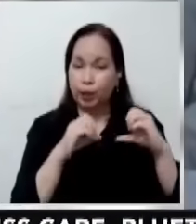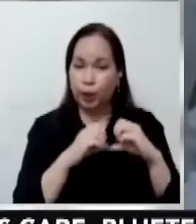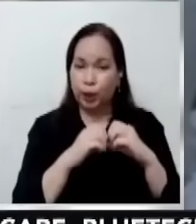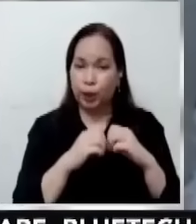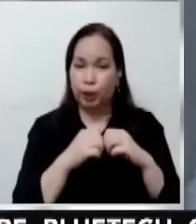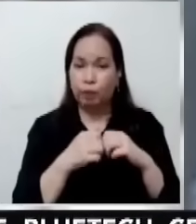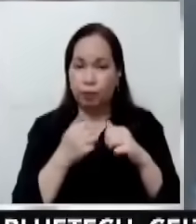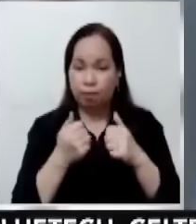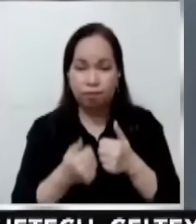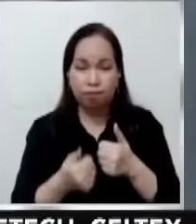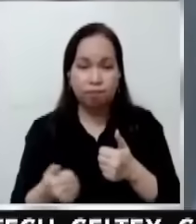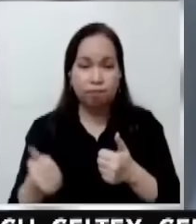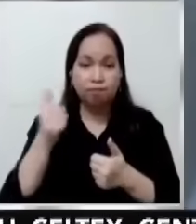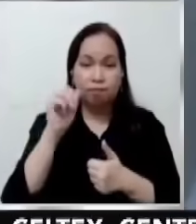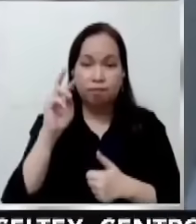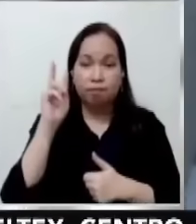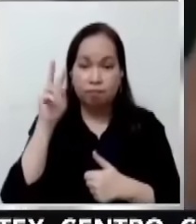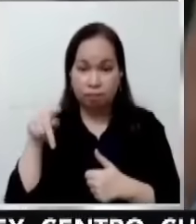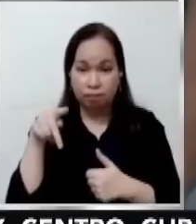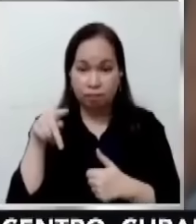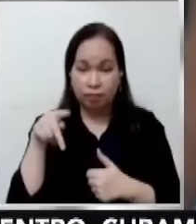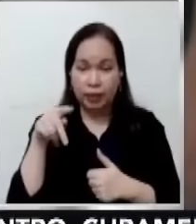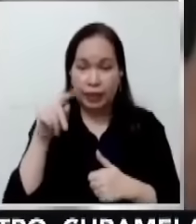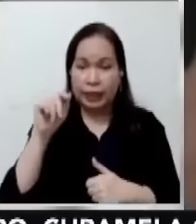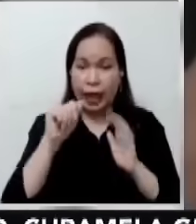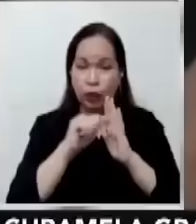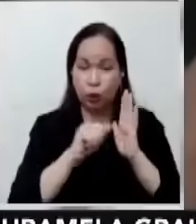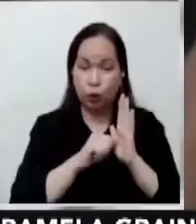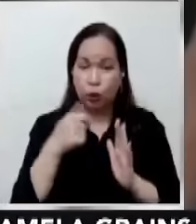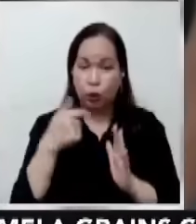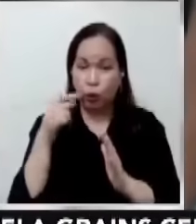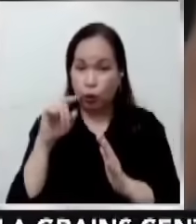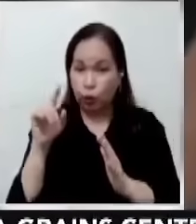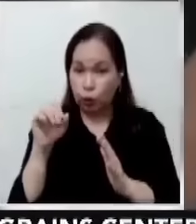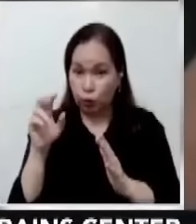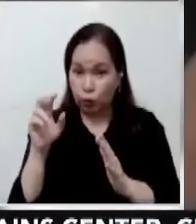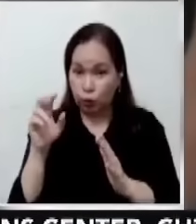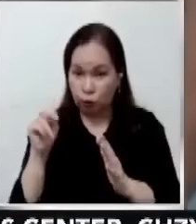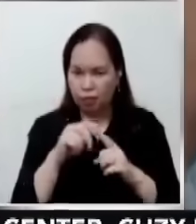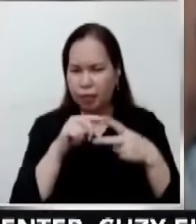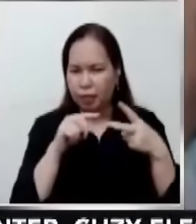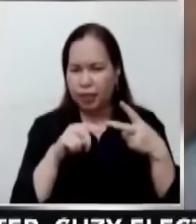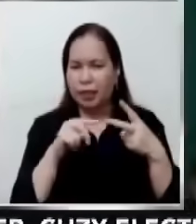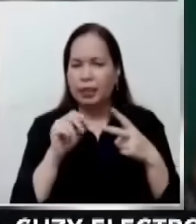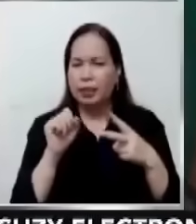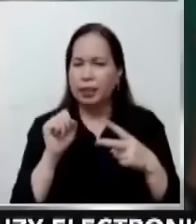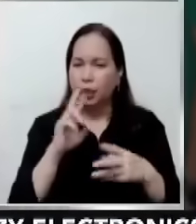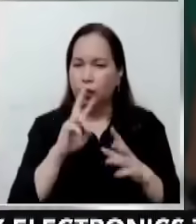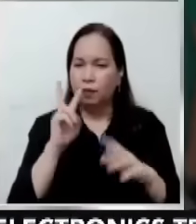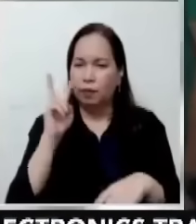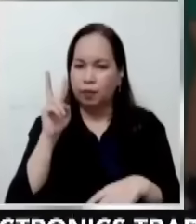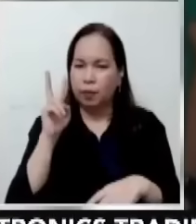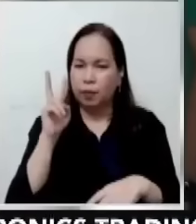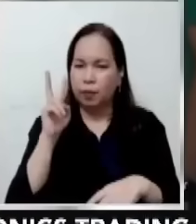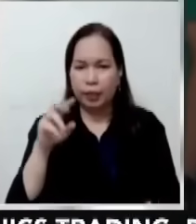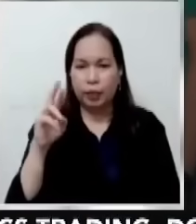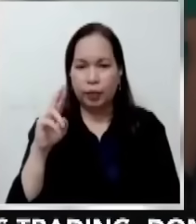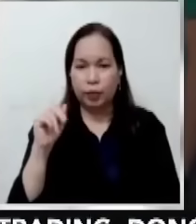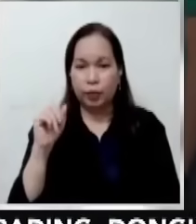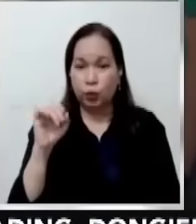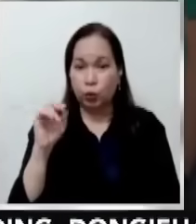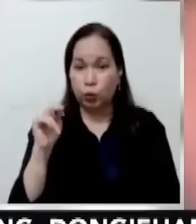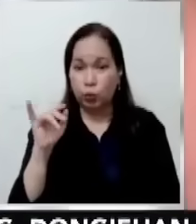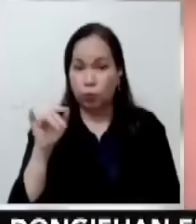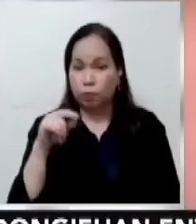Vice President Attorney Annette Gozon Valdez, Senior Vice President for Entertainment Group Lilibet Razonable, ilan pang